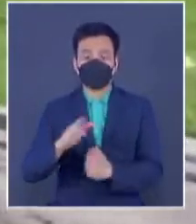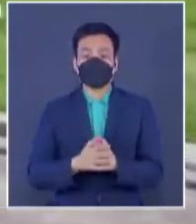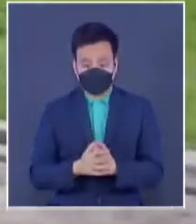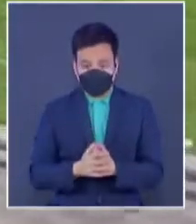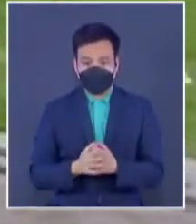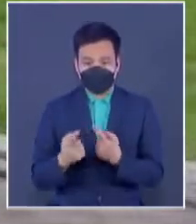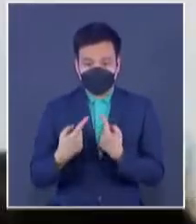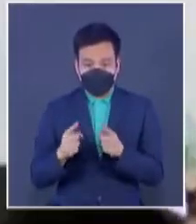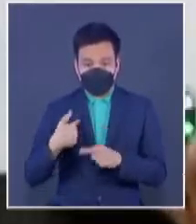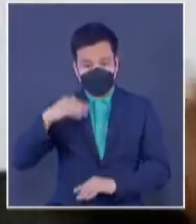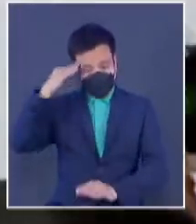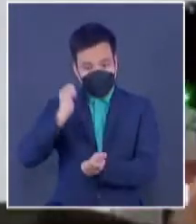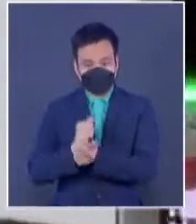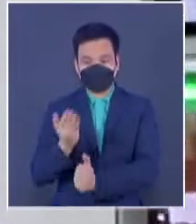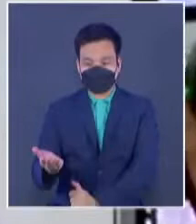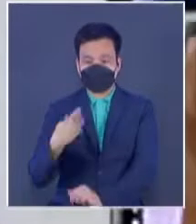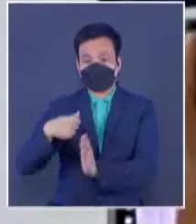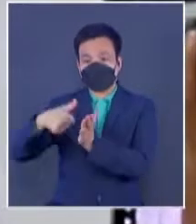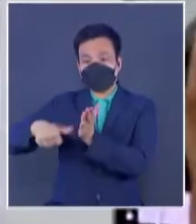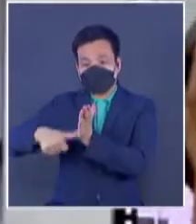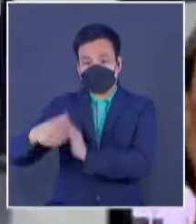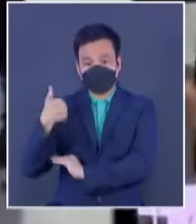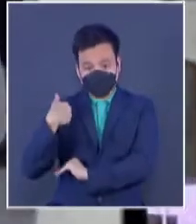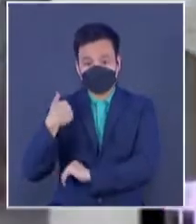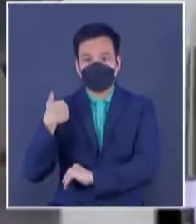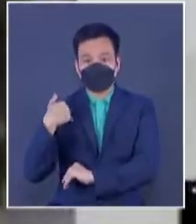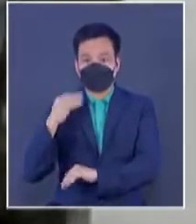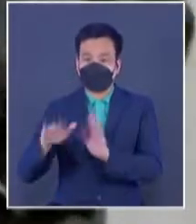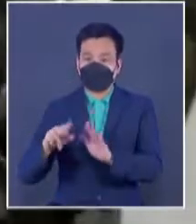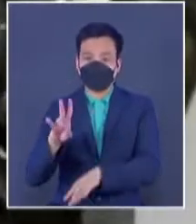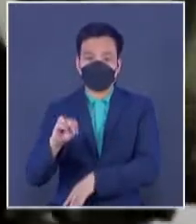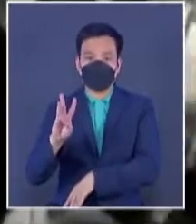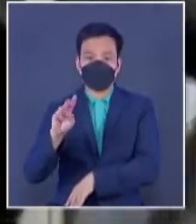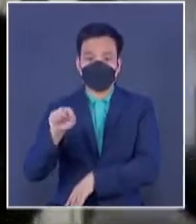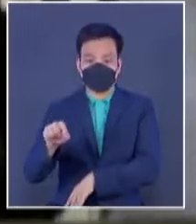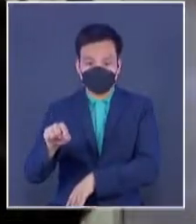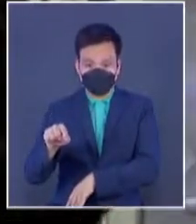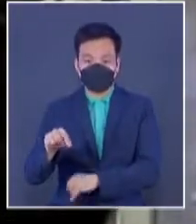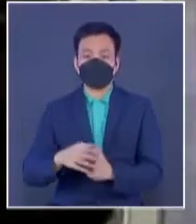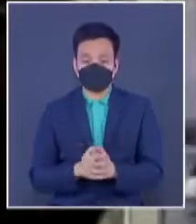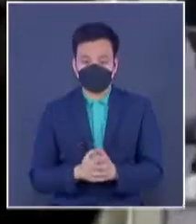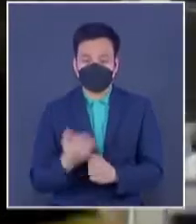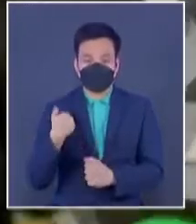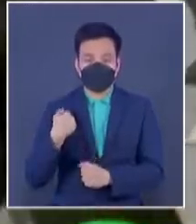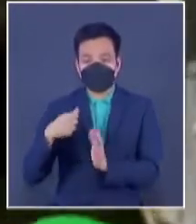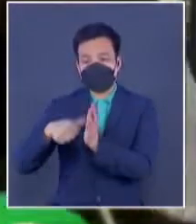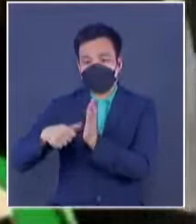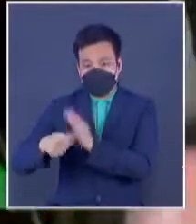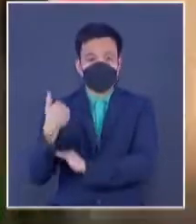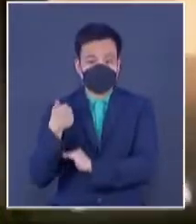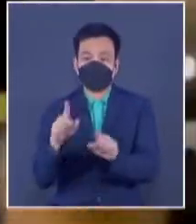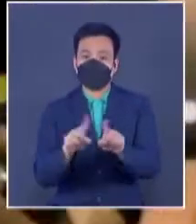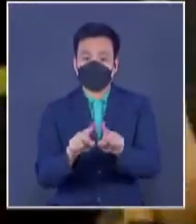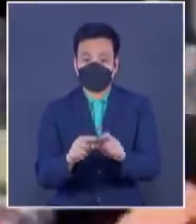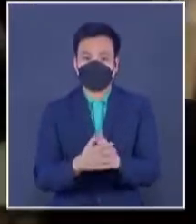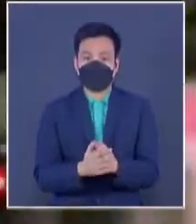มือนกันนะครับไม่ได้มีแค่ทรัพย์สินอย่างเดียวนะครับหนี้สินก็มีอยู่ 76.63 ล้านบาทมีเจ้าหนี้3รายครับทำให้ตอนนี้ในการอายัดเข้